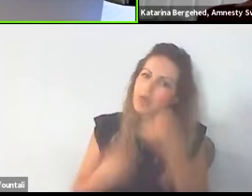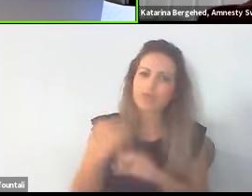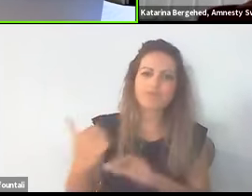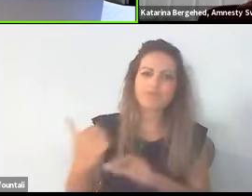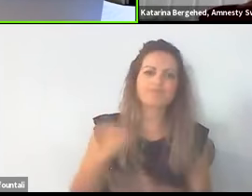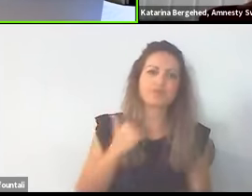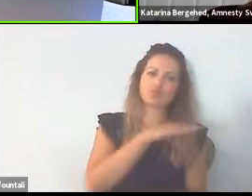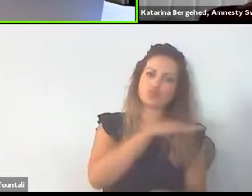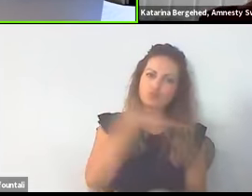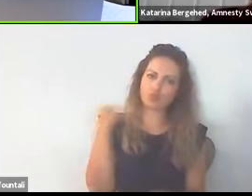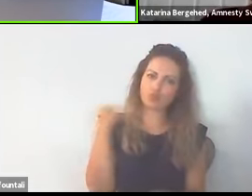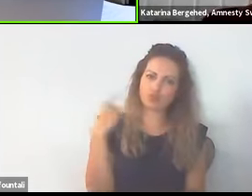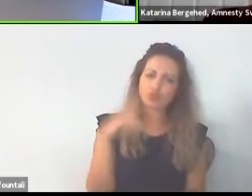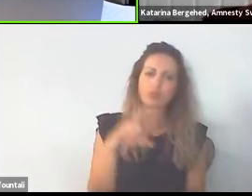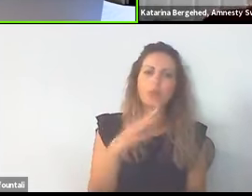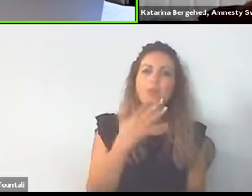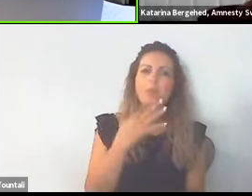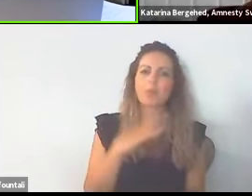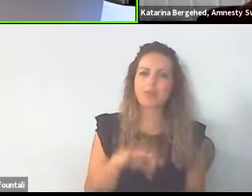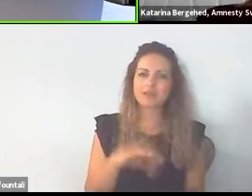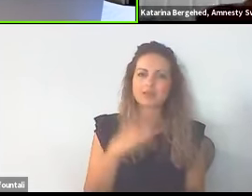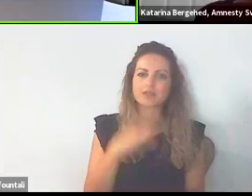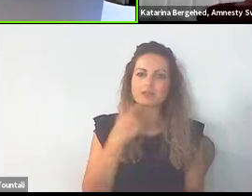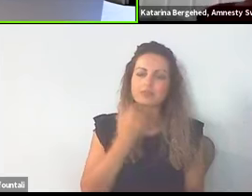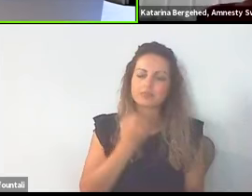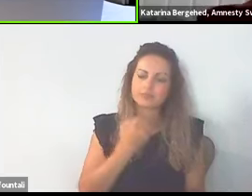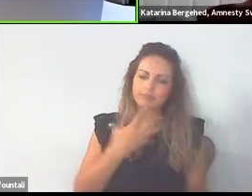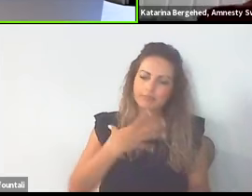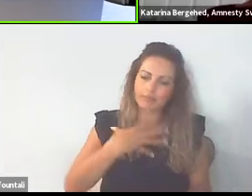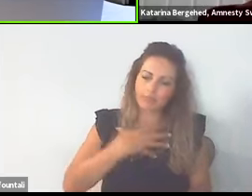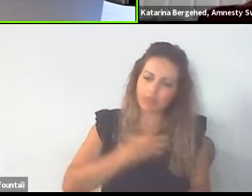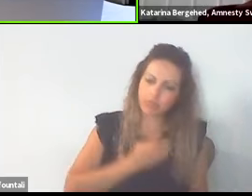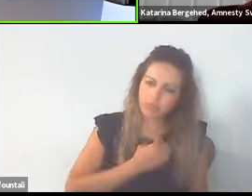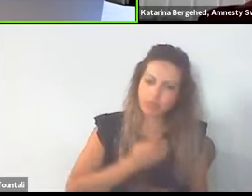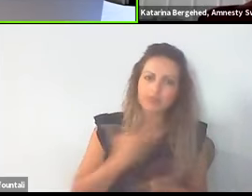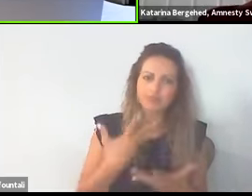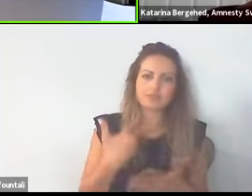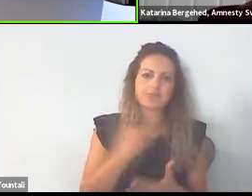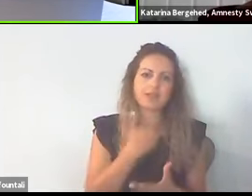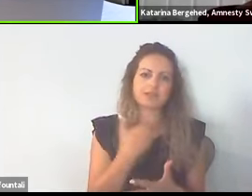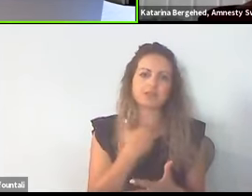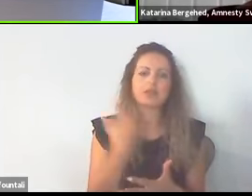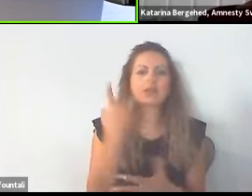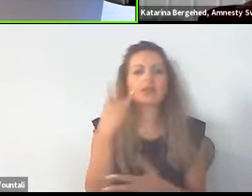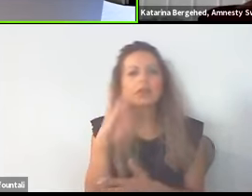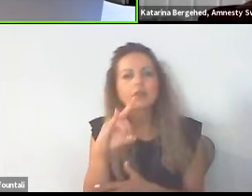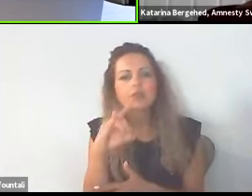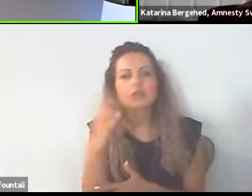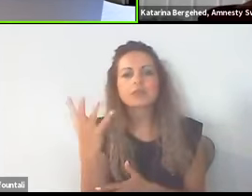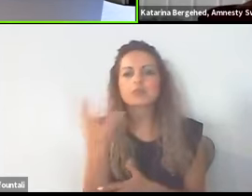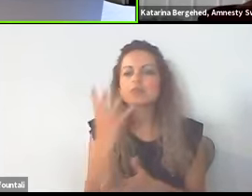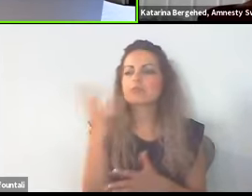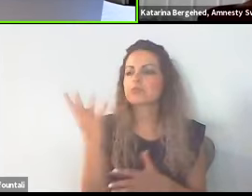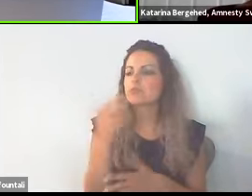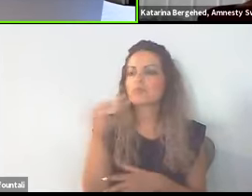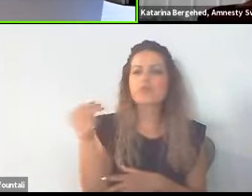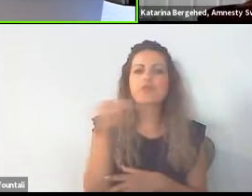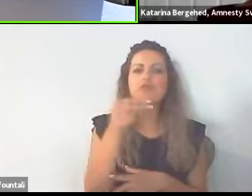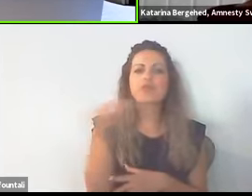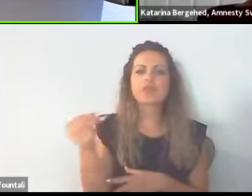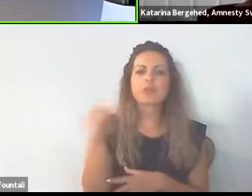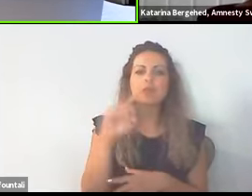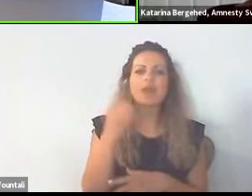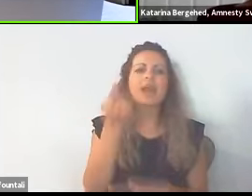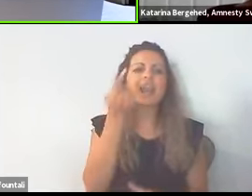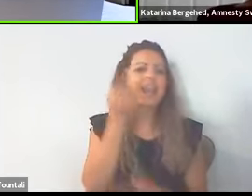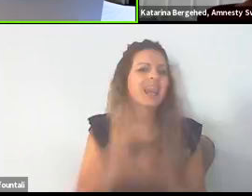τραύμα, το μεσοπρόθεσμο και μακροπρόθεσμο τραύμα που προκαλεί, είτε αυτό αφορά την έλλειψη